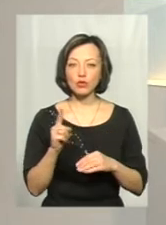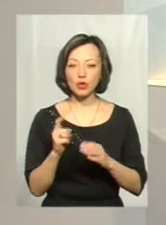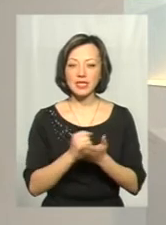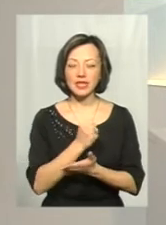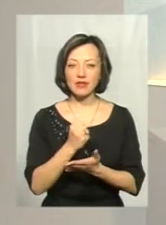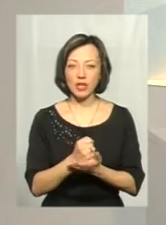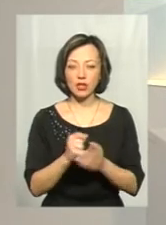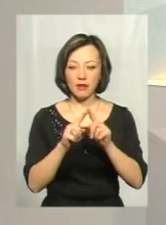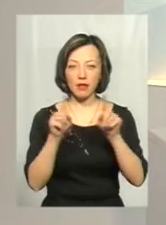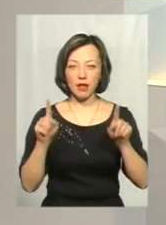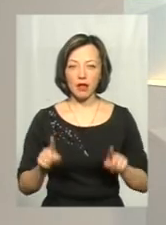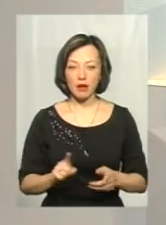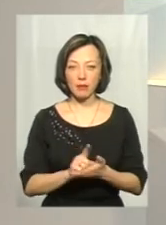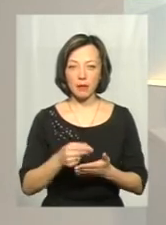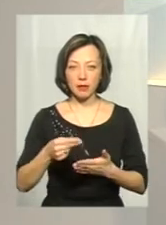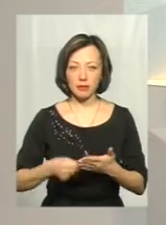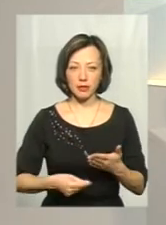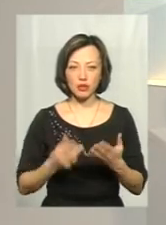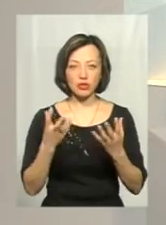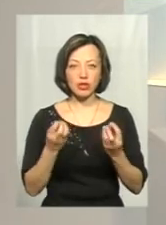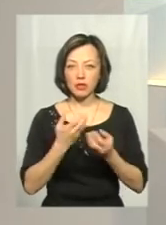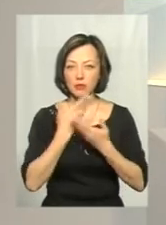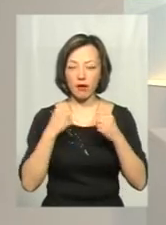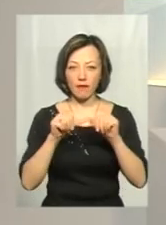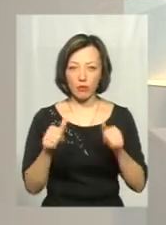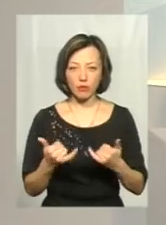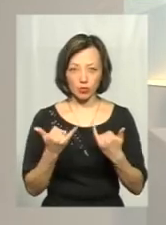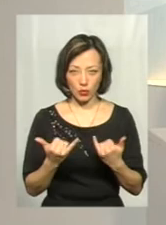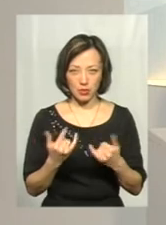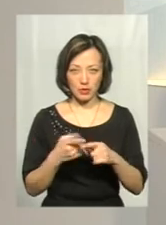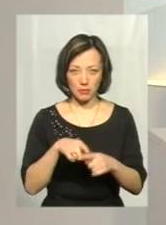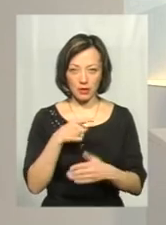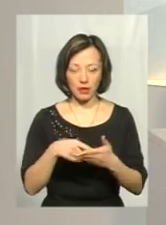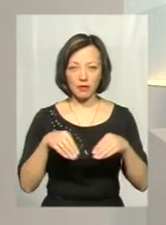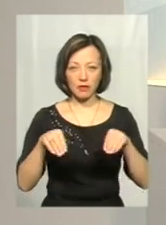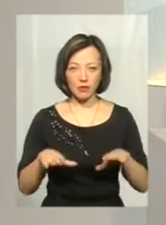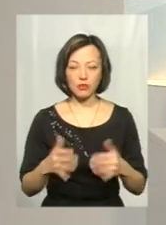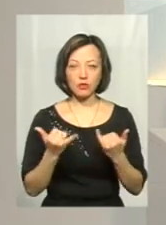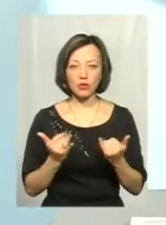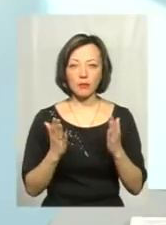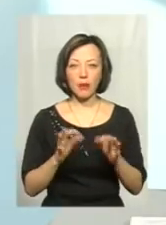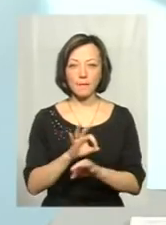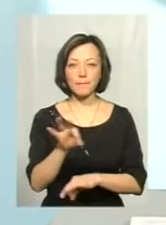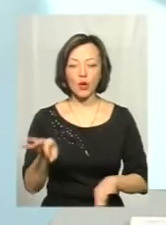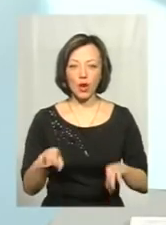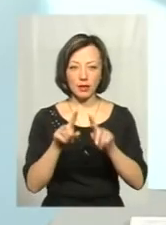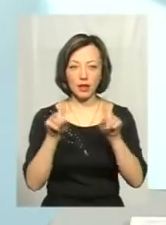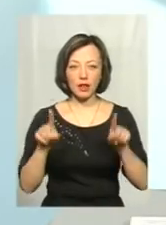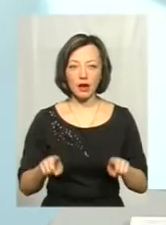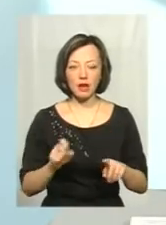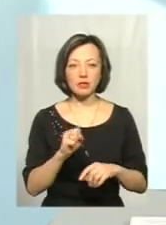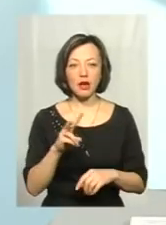ми всі маємо підписувати, так, ще немає. На сьогодні це питання вже вирішилось? На сьогодні ми маємо лише проєкт декларації, але